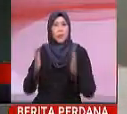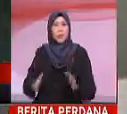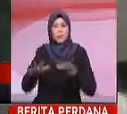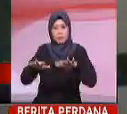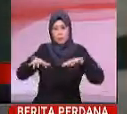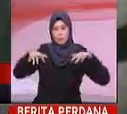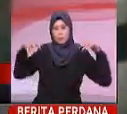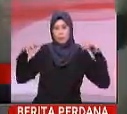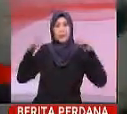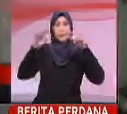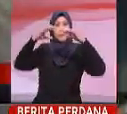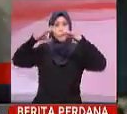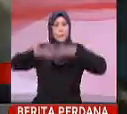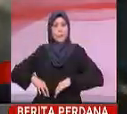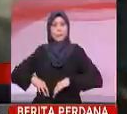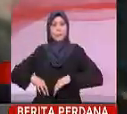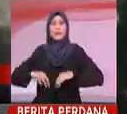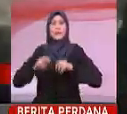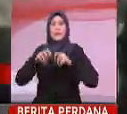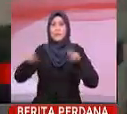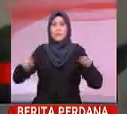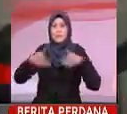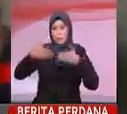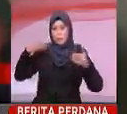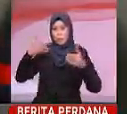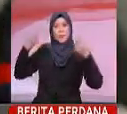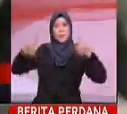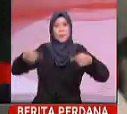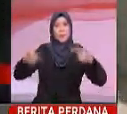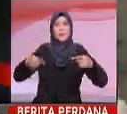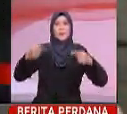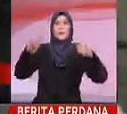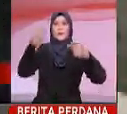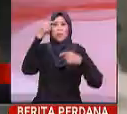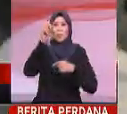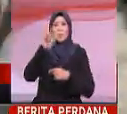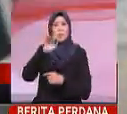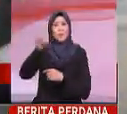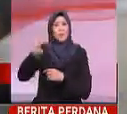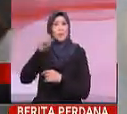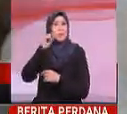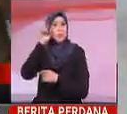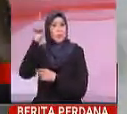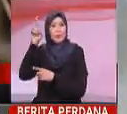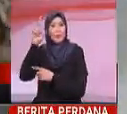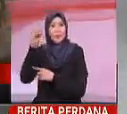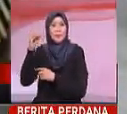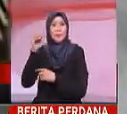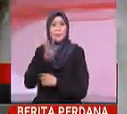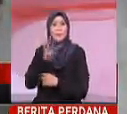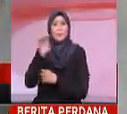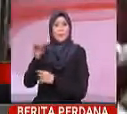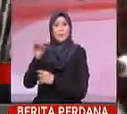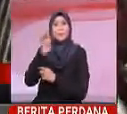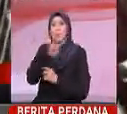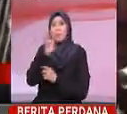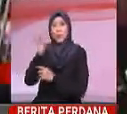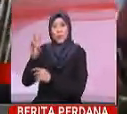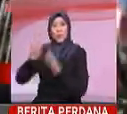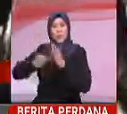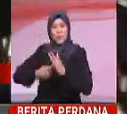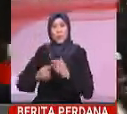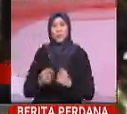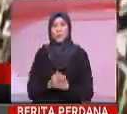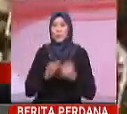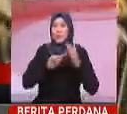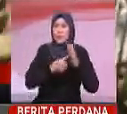penonton di tempat duduk terjatuh sebelum pertandingan pembukaan kejohanan kabadi junior kebangsaan ke-47 bermula.